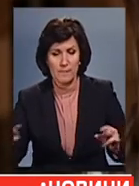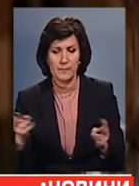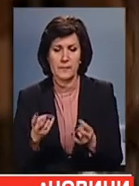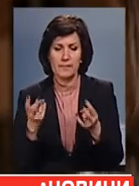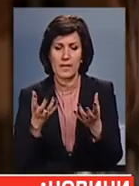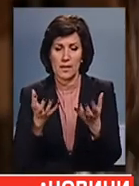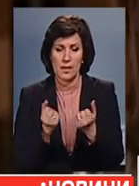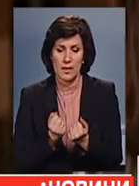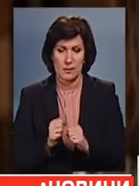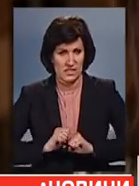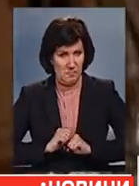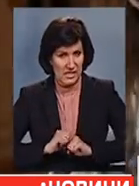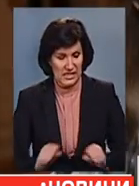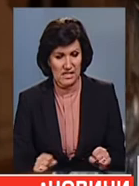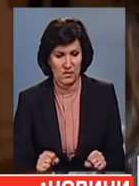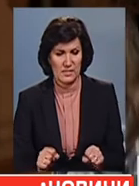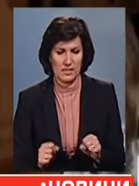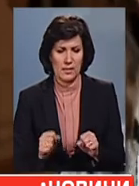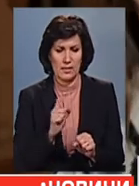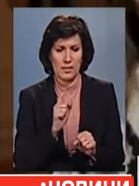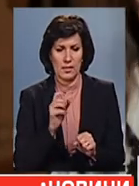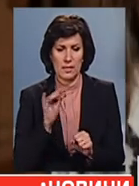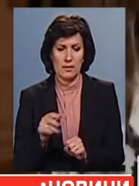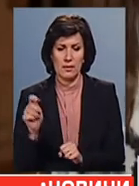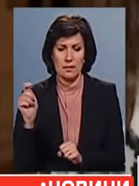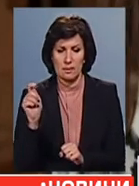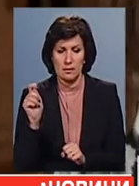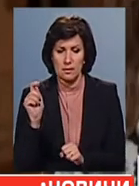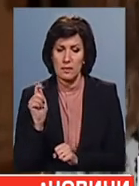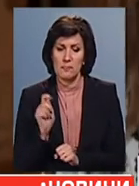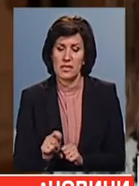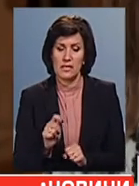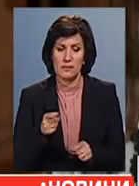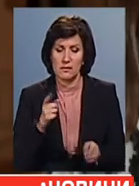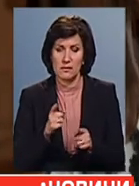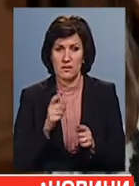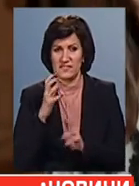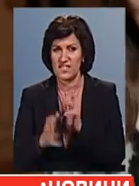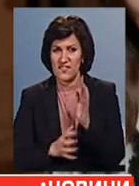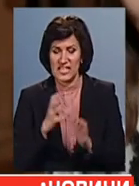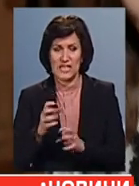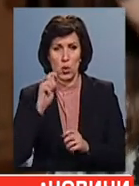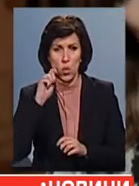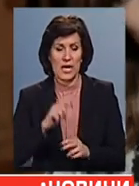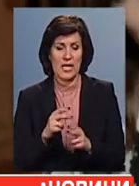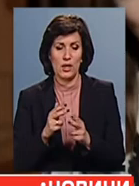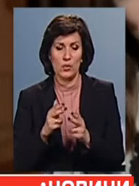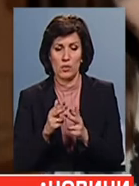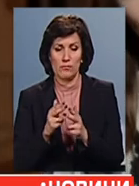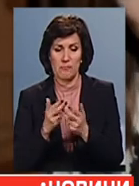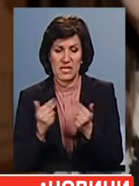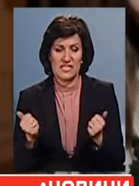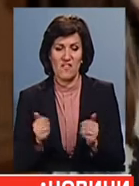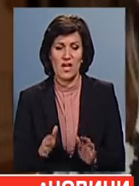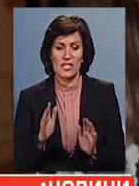треба набратися сміливості. Це одна із моїх мрій, коли б насправді у світі Україну не пізнавали